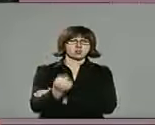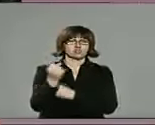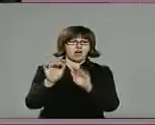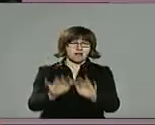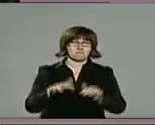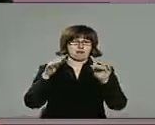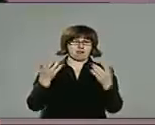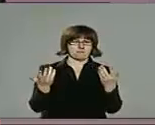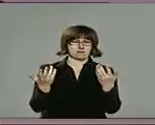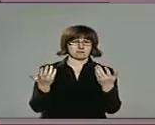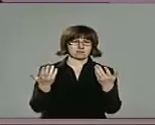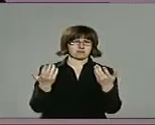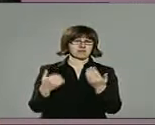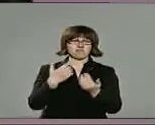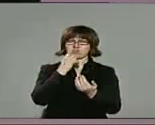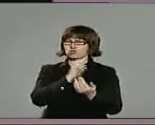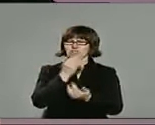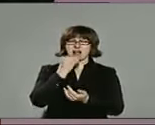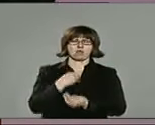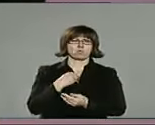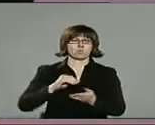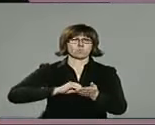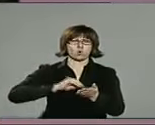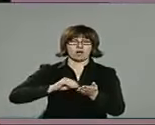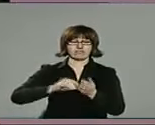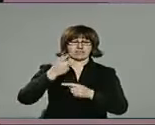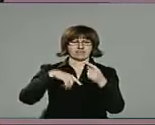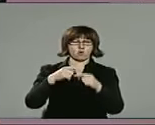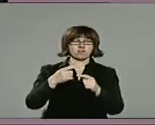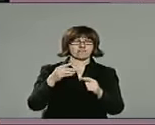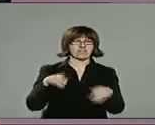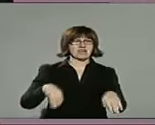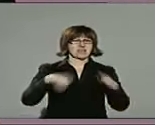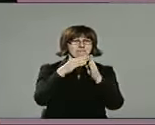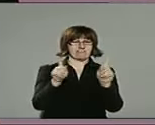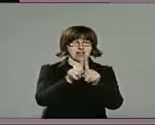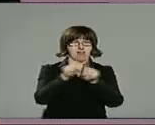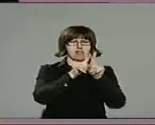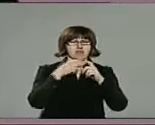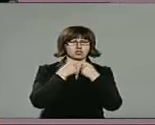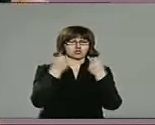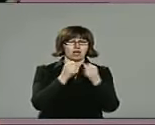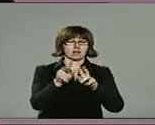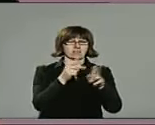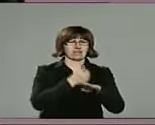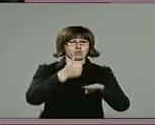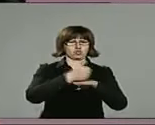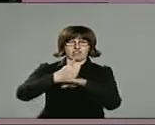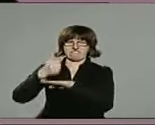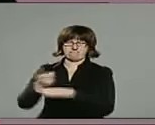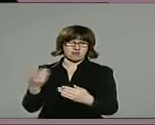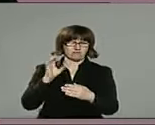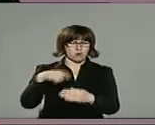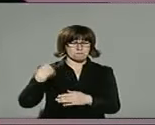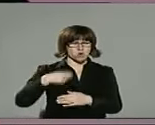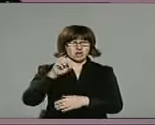Parlament. Weder eine anonyme Bürokratie noch die hektischen Gipfel von Staats- und Regierungschefs können doch für die Bürgerinnen und Bürger